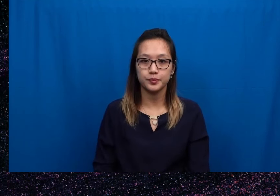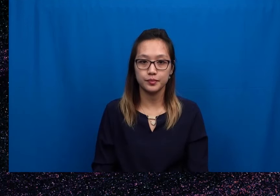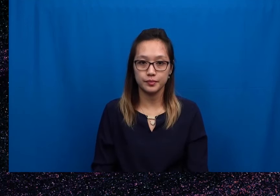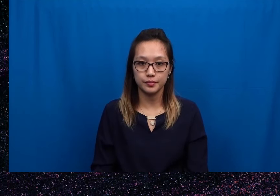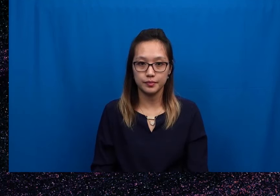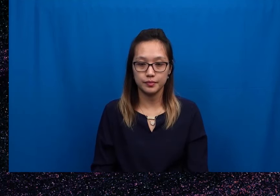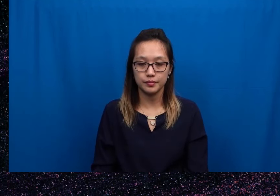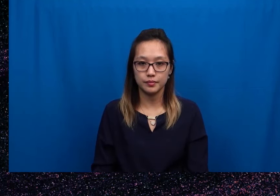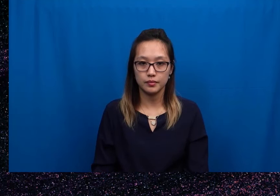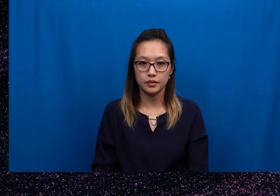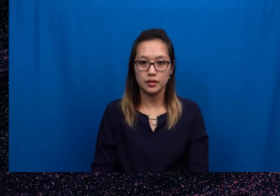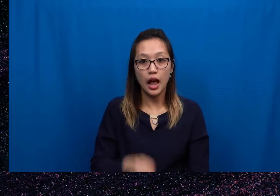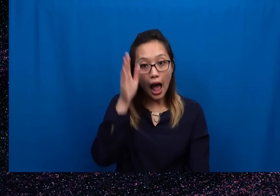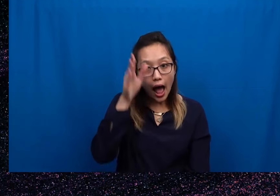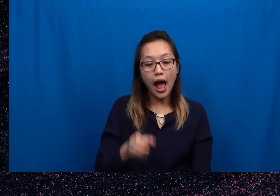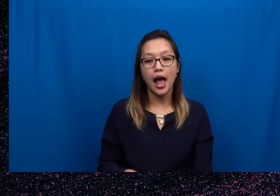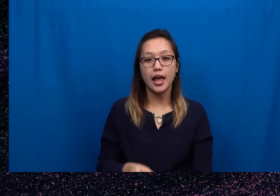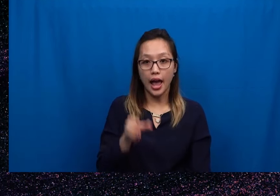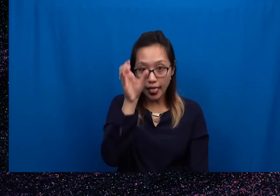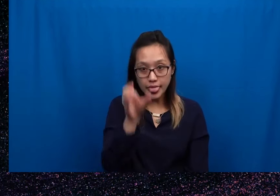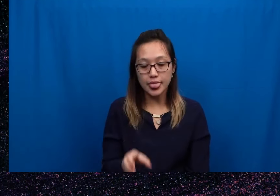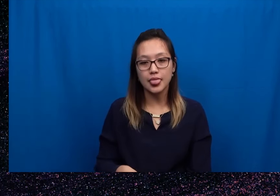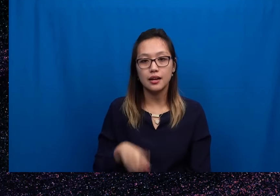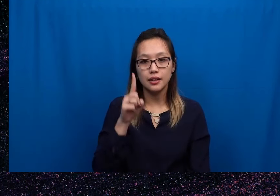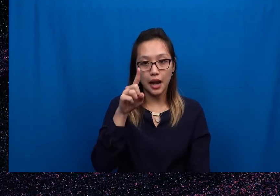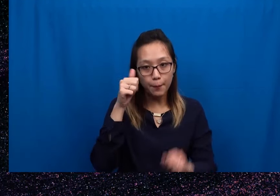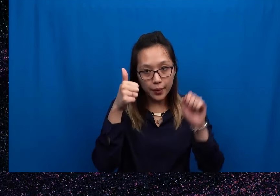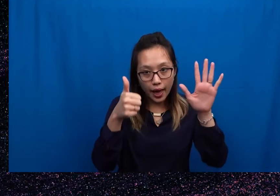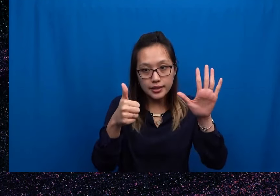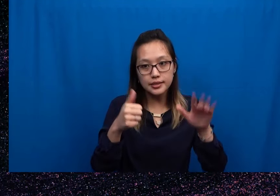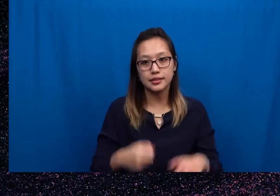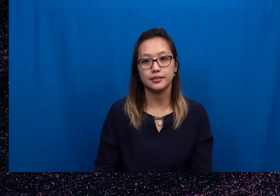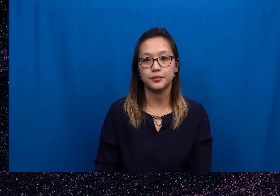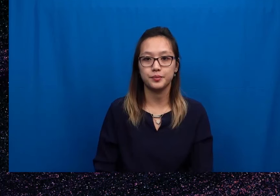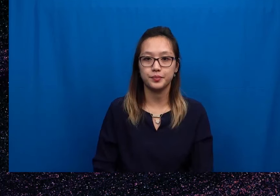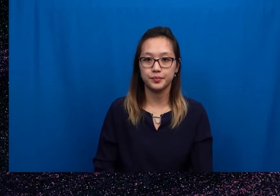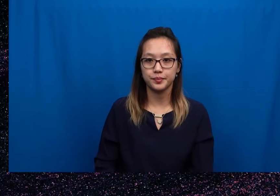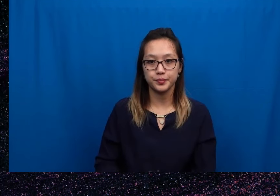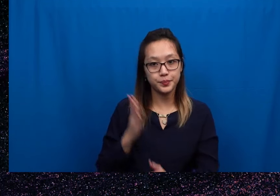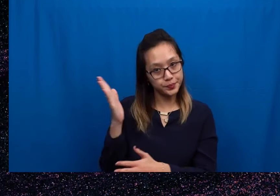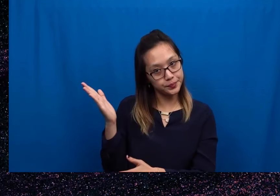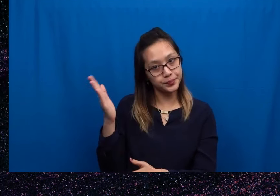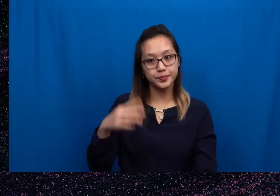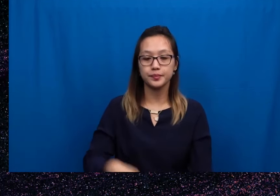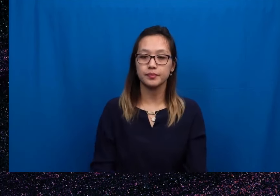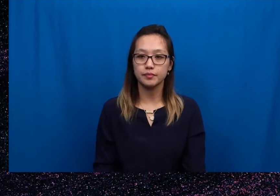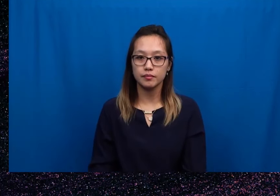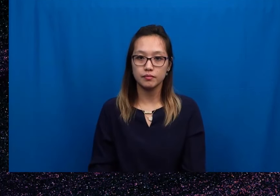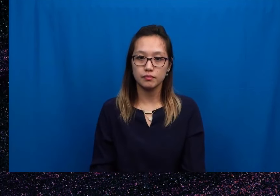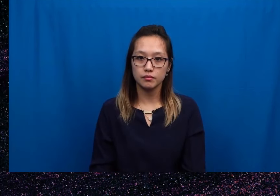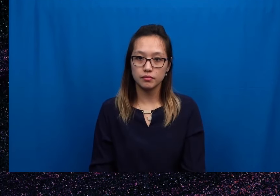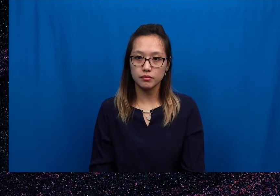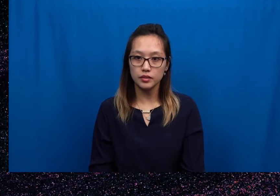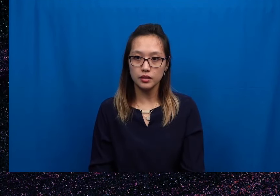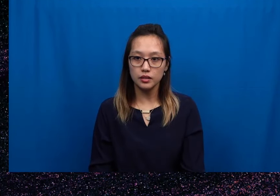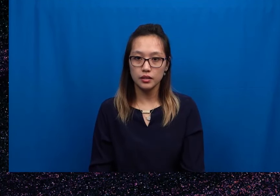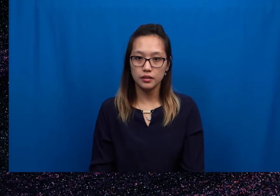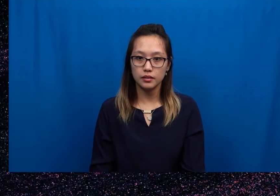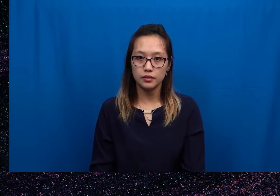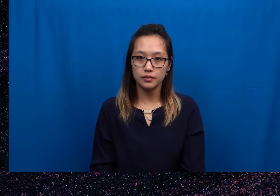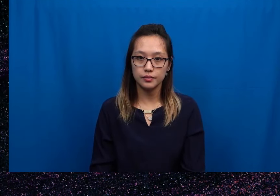aku perbuat. Jadi jika aku berbuat apa yang tidak aku kehendaki, aku menyetujui bahwa hukum Taurat itu